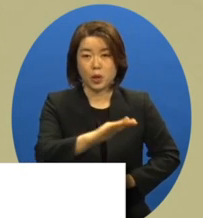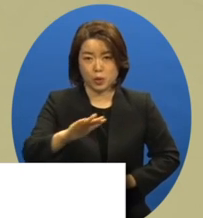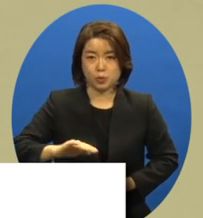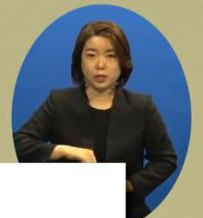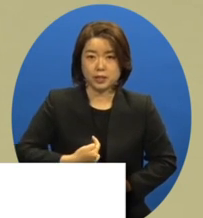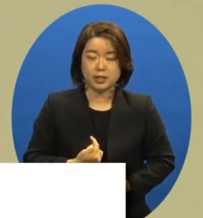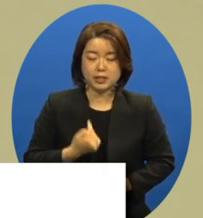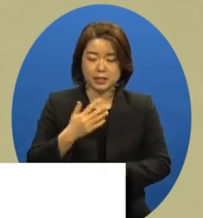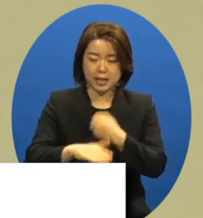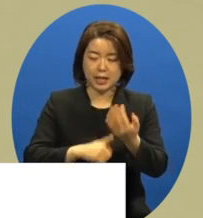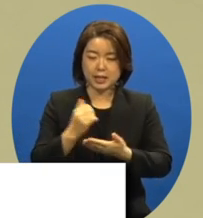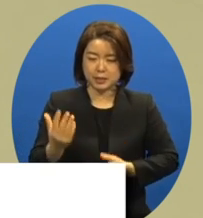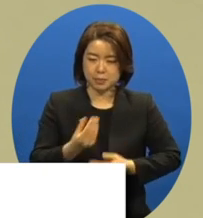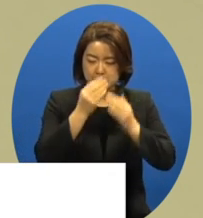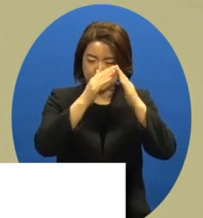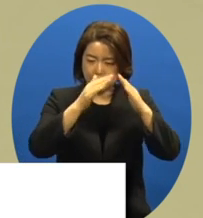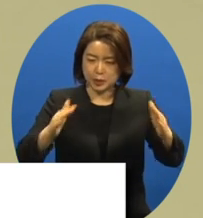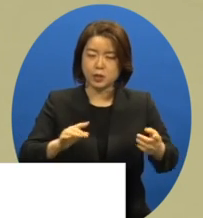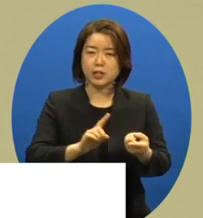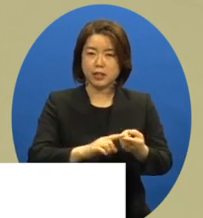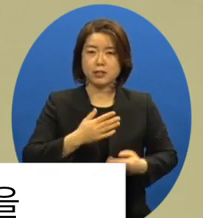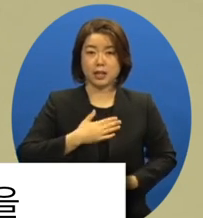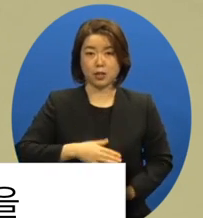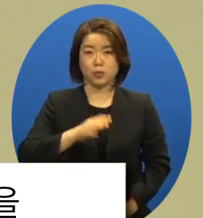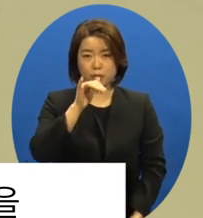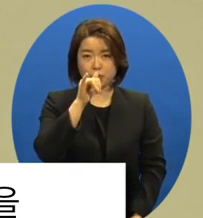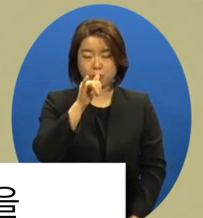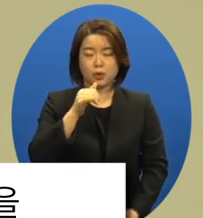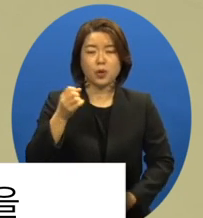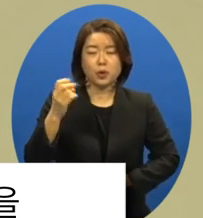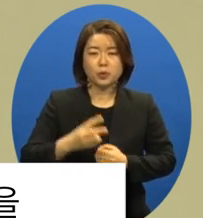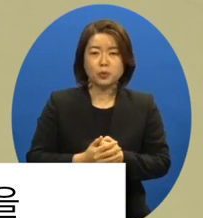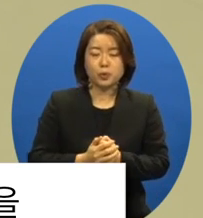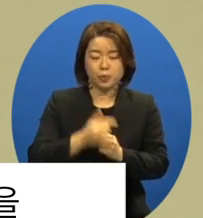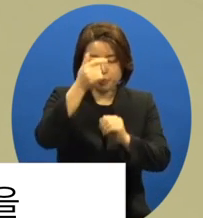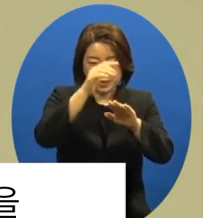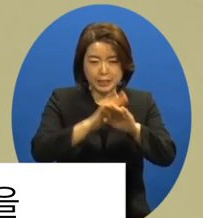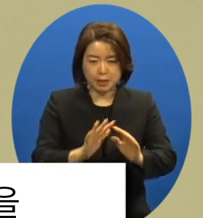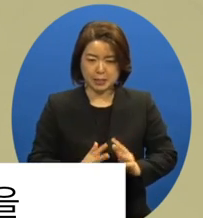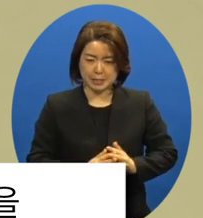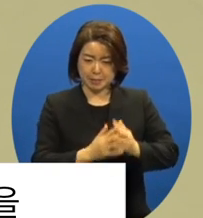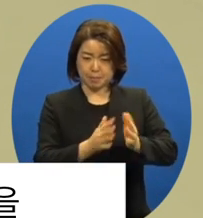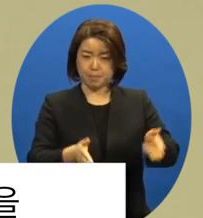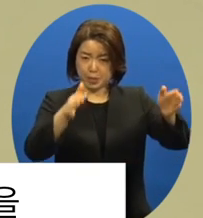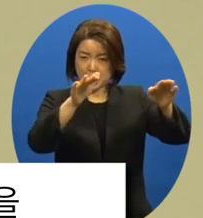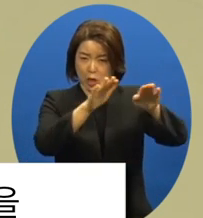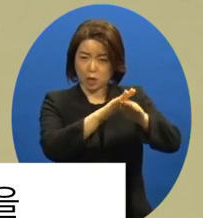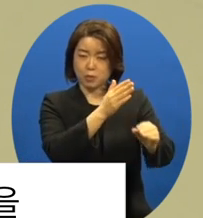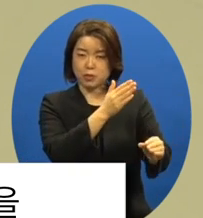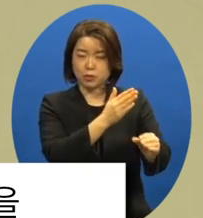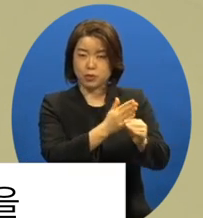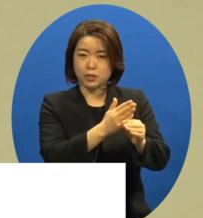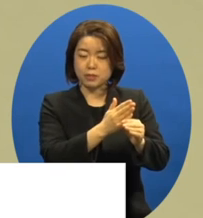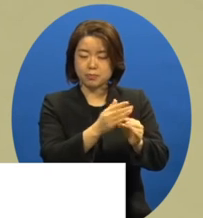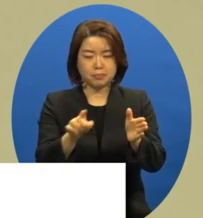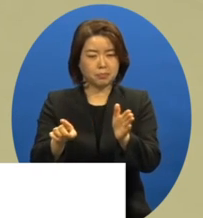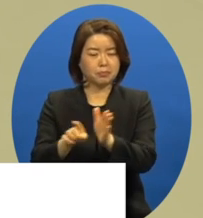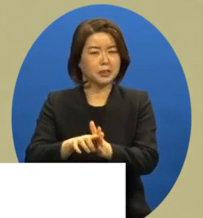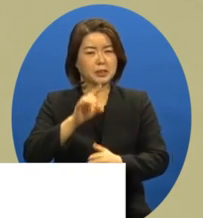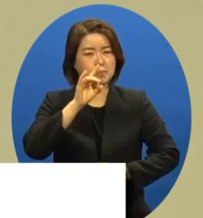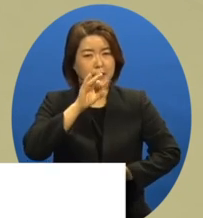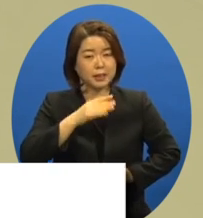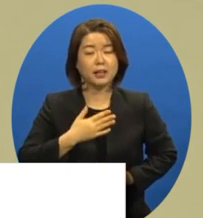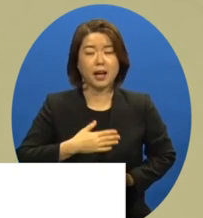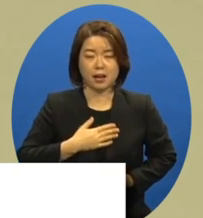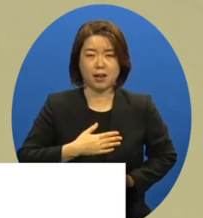자신이 하나님의 성전인 것을 알고 있고 예배당 건물 중심의 신앙생활을 해서는 안 된다는 것을 알고